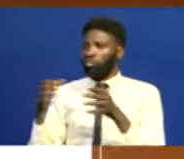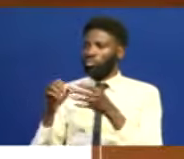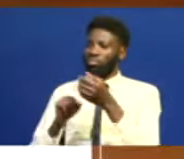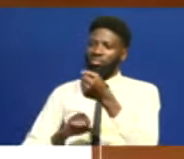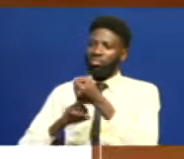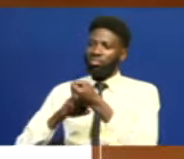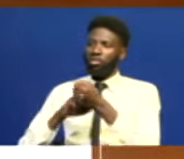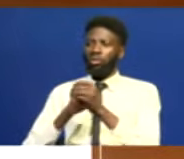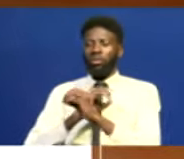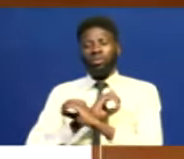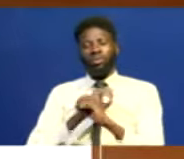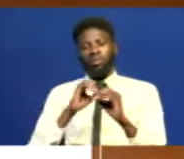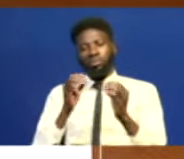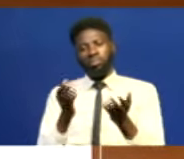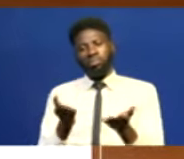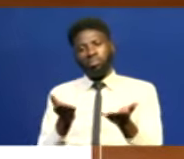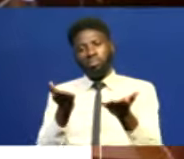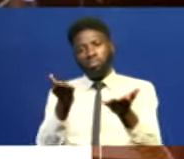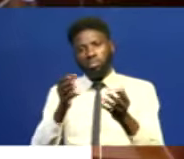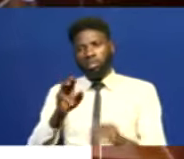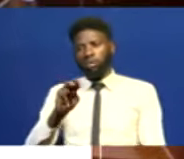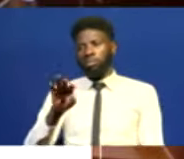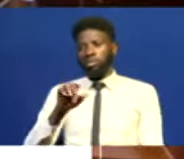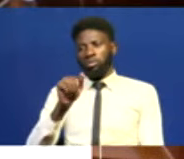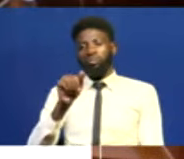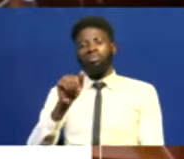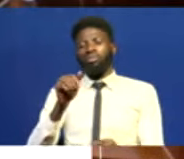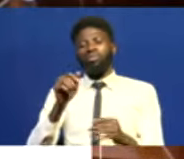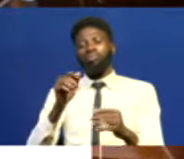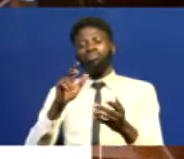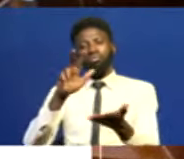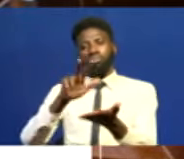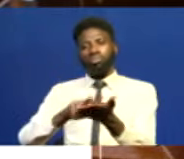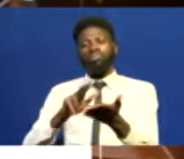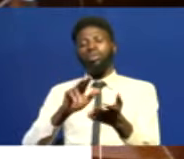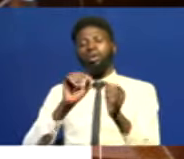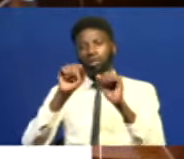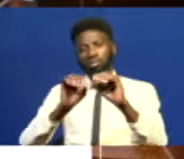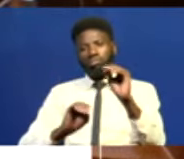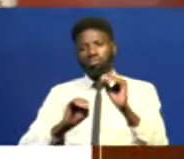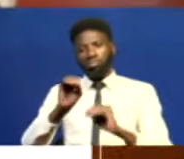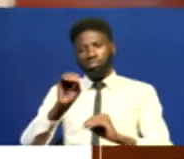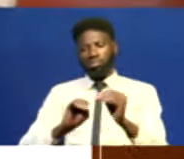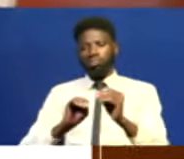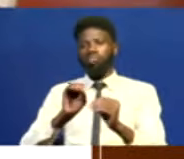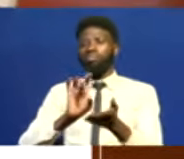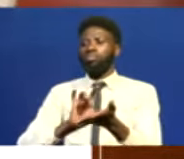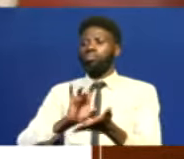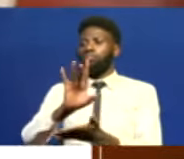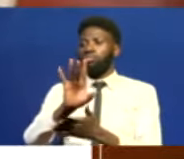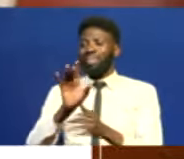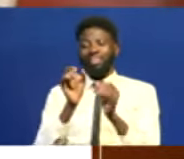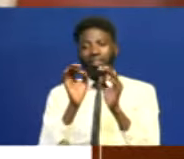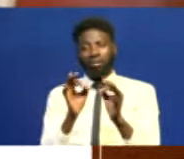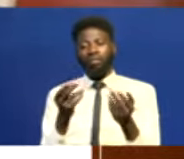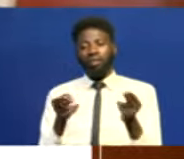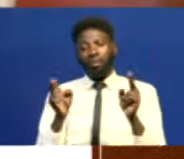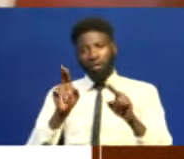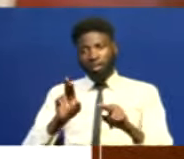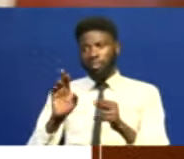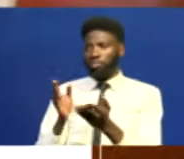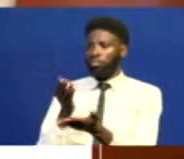na kuwapa wanachama wa bunge la kaunti hiyo idhini ya kutayarisha hoja ya kumfurusha. Iwapo hoja hiyo itawasilishwa katika bunge la kaunti